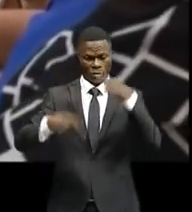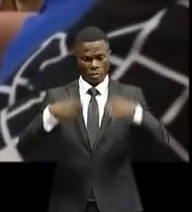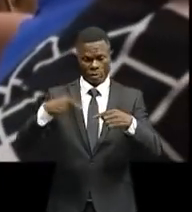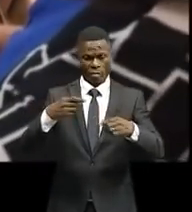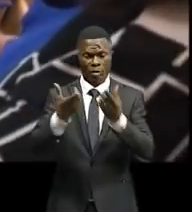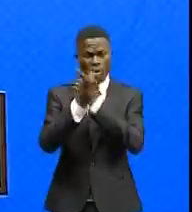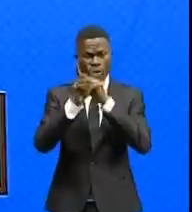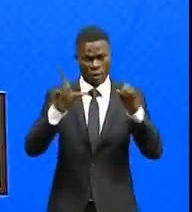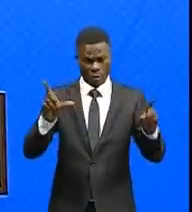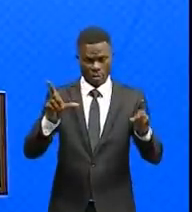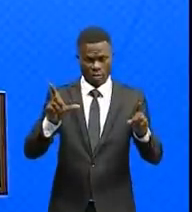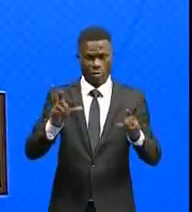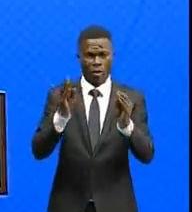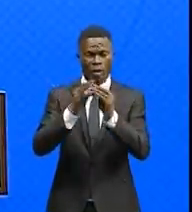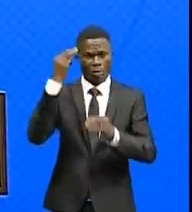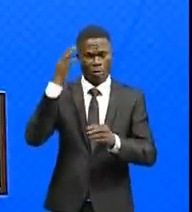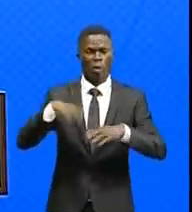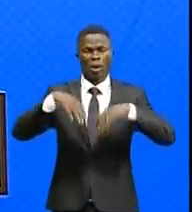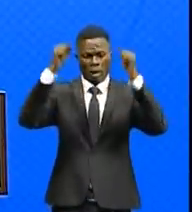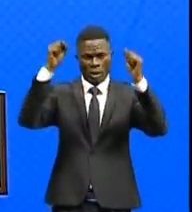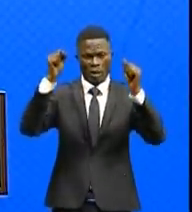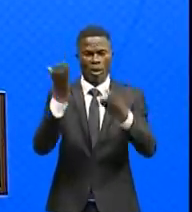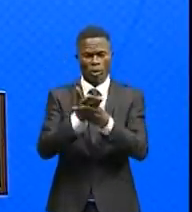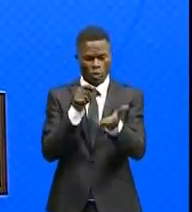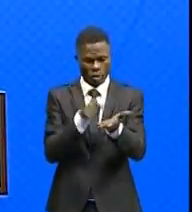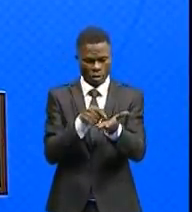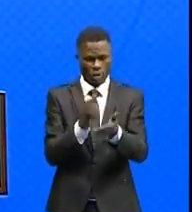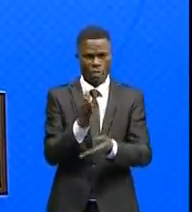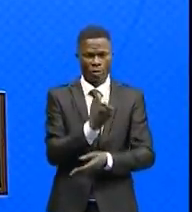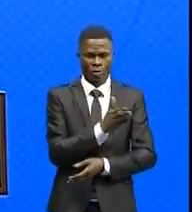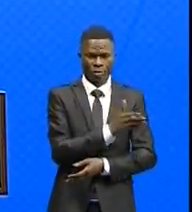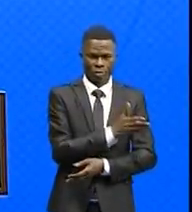et délibération, le Conseil a adopté ces dossiers.